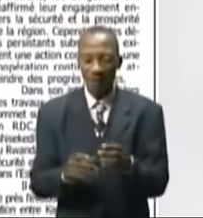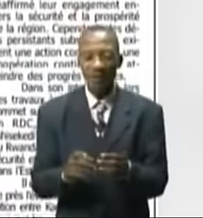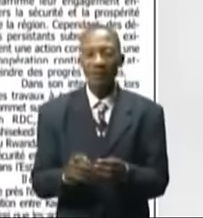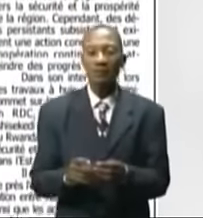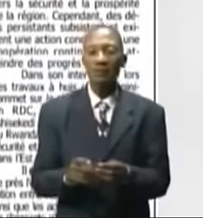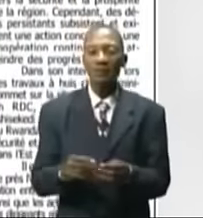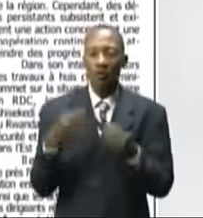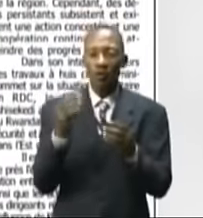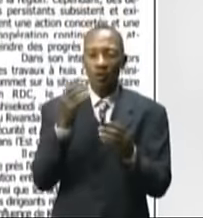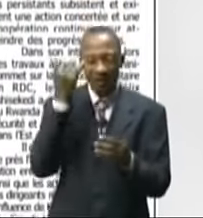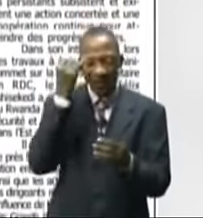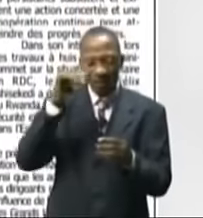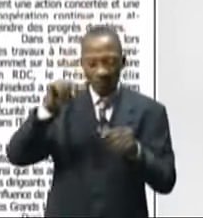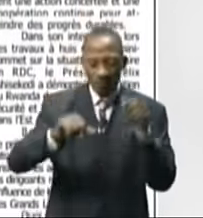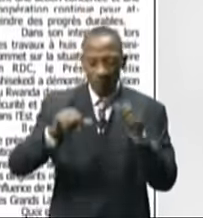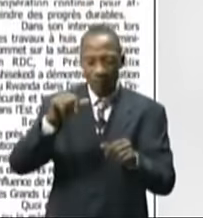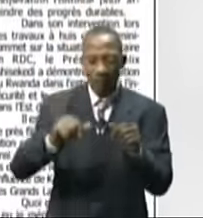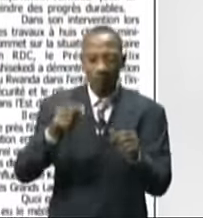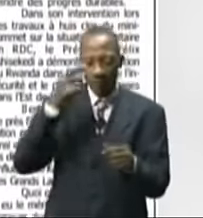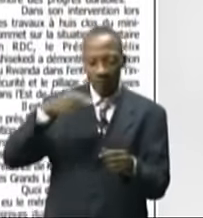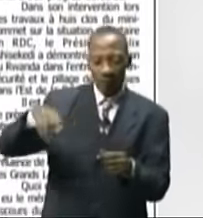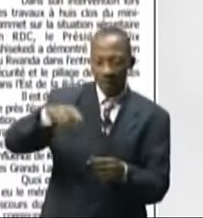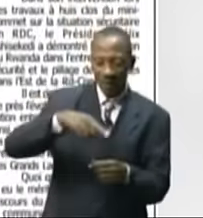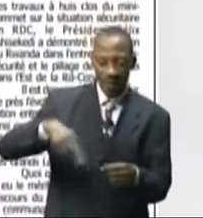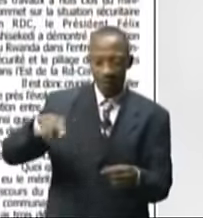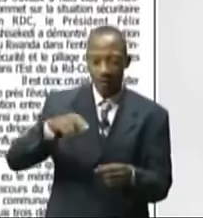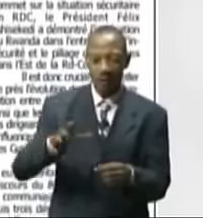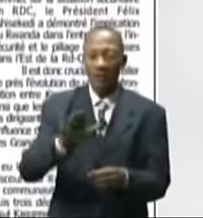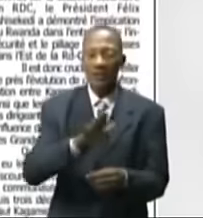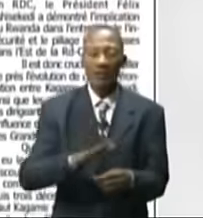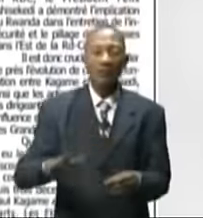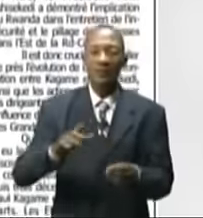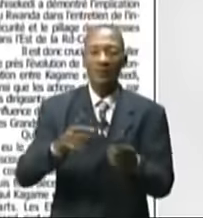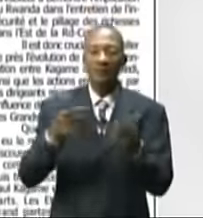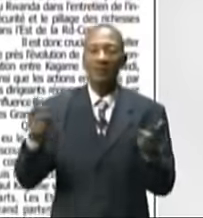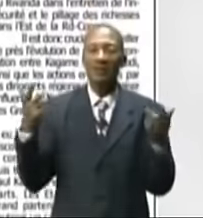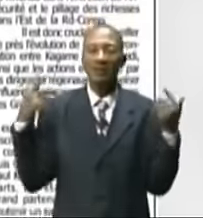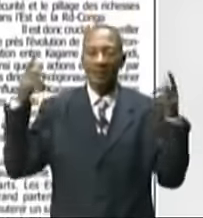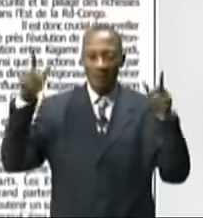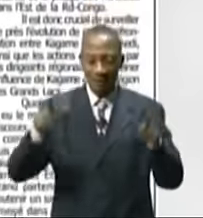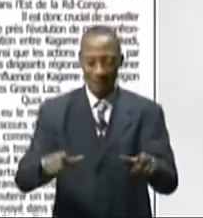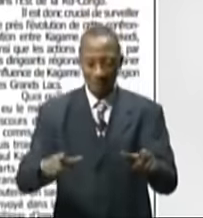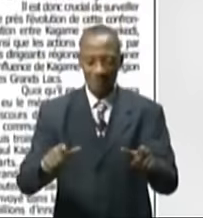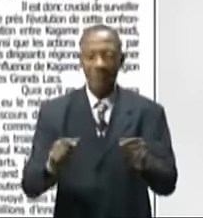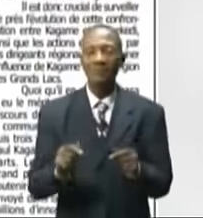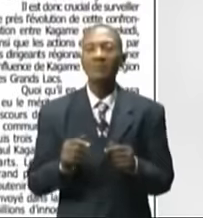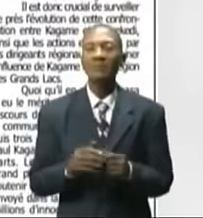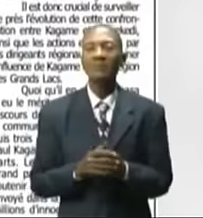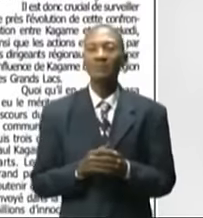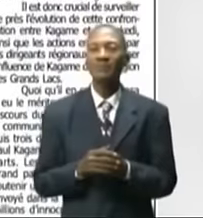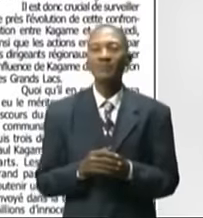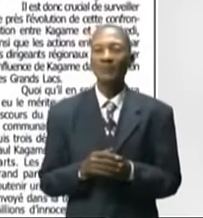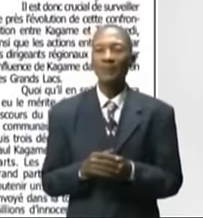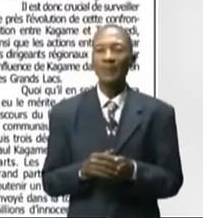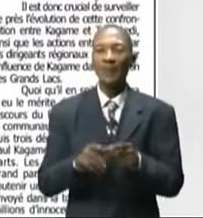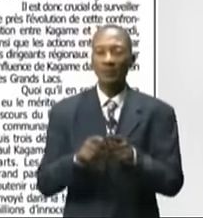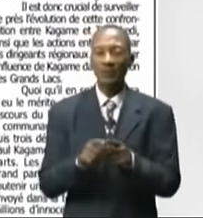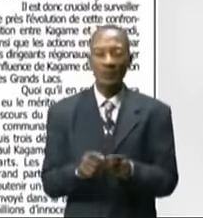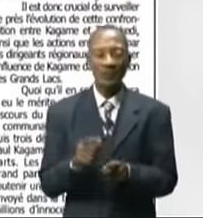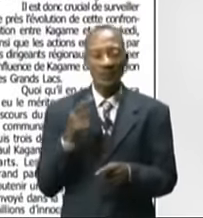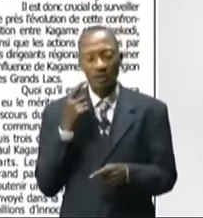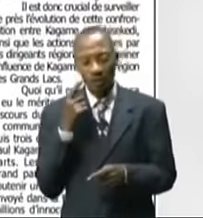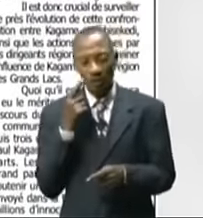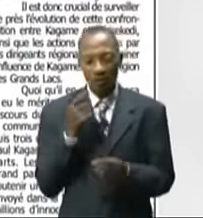témoigne de l'unité des dirigeants africains pour contrer l'influence de Paul Kagame et pour favoriser une résolution pacifique